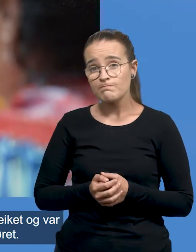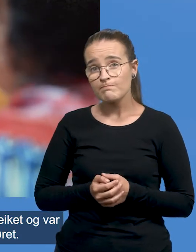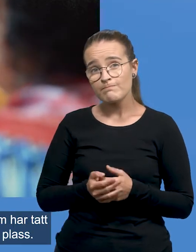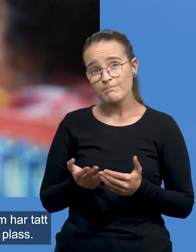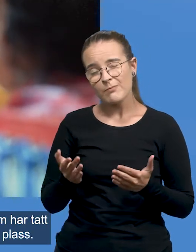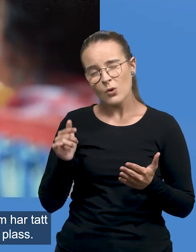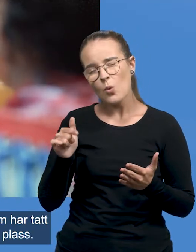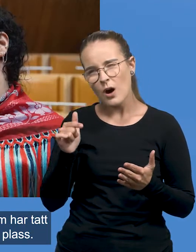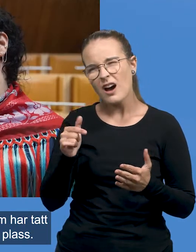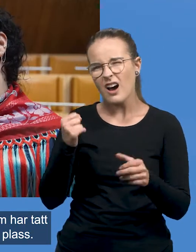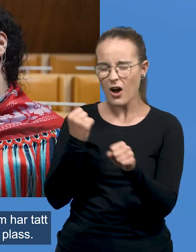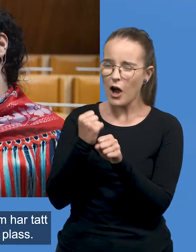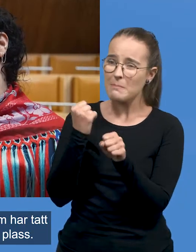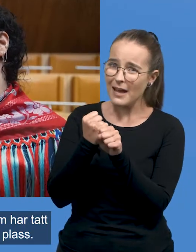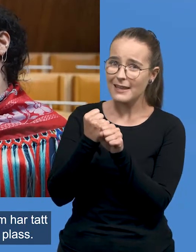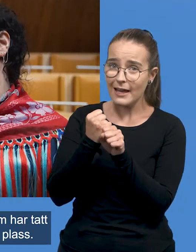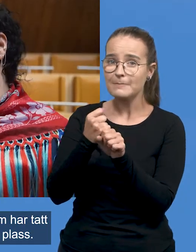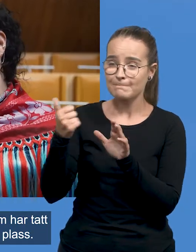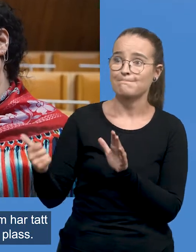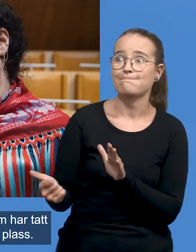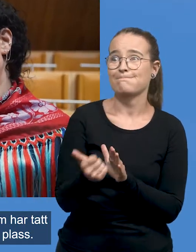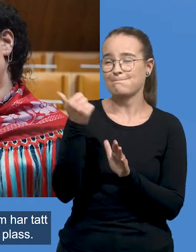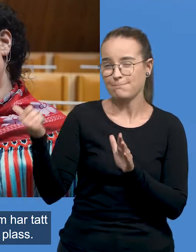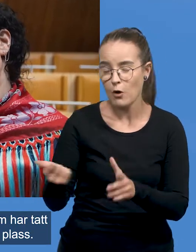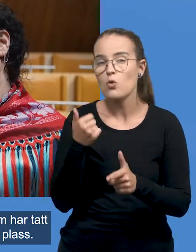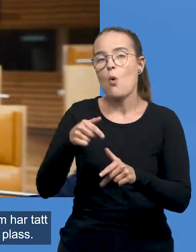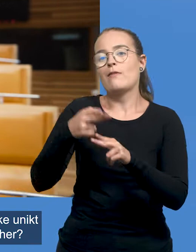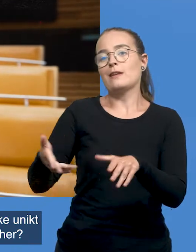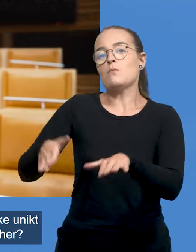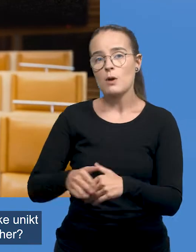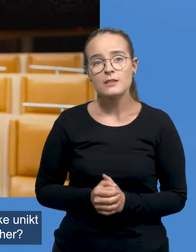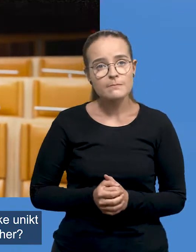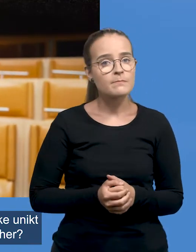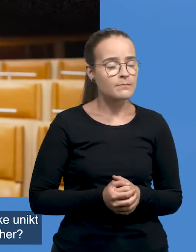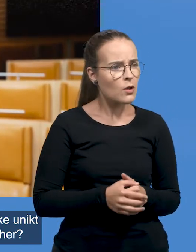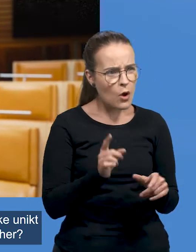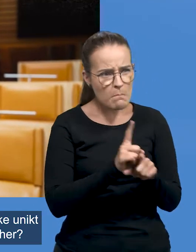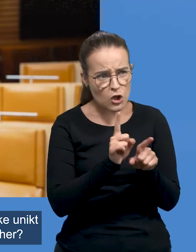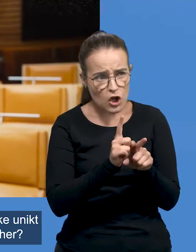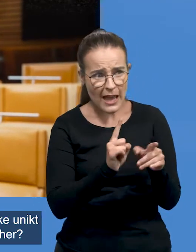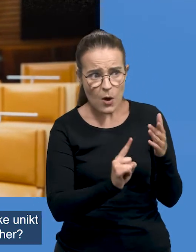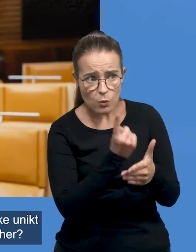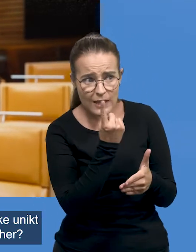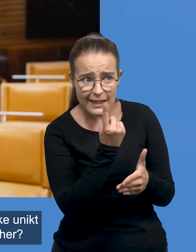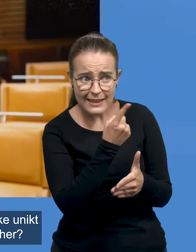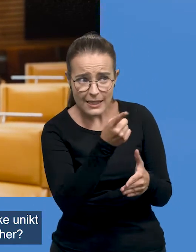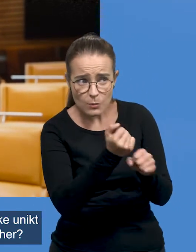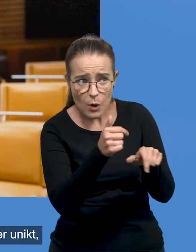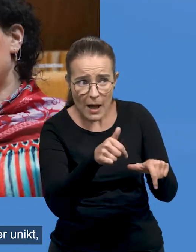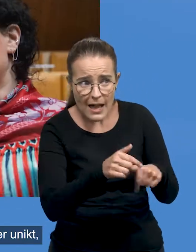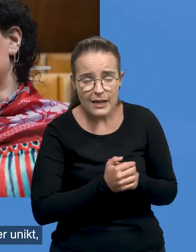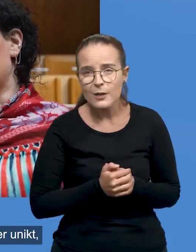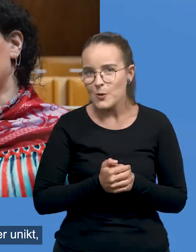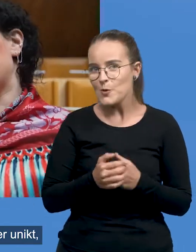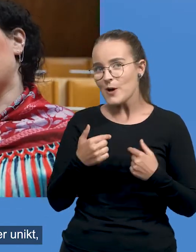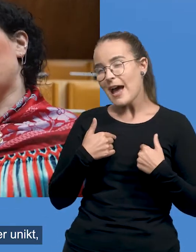nedlemmingsmotstanden. Det har vært et arbeid som har tatt kjempelang tid å få på plass. Så egentlig så er det ganske unikt det dere jobber med her? Jeg